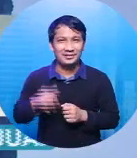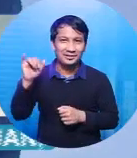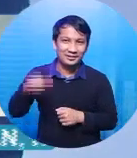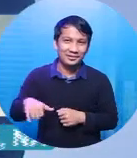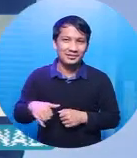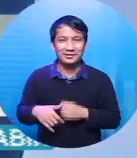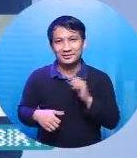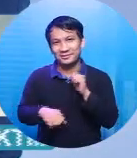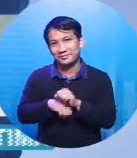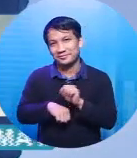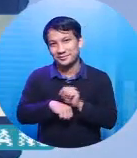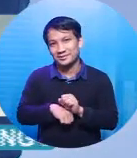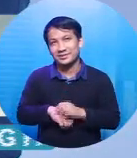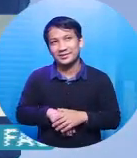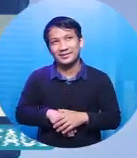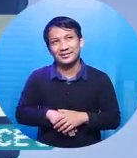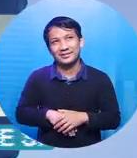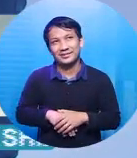yan. Ah.